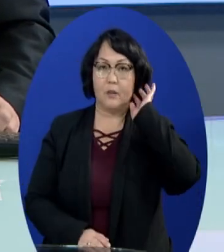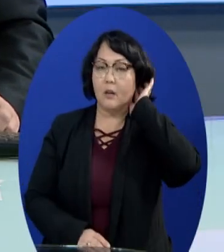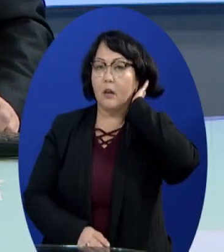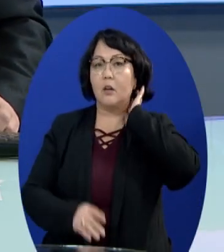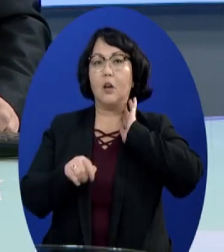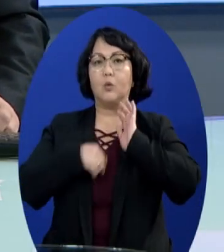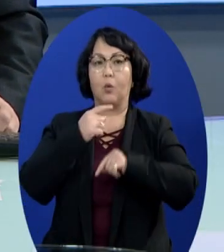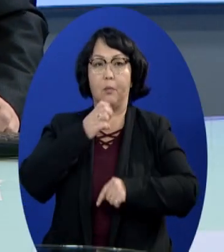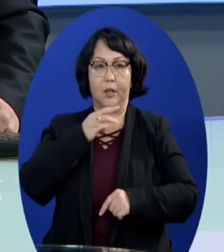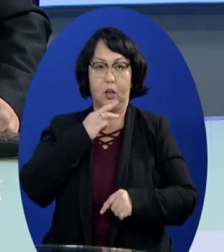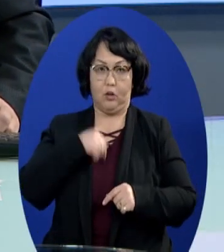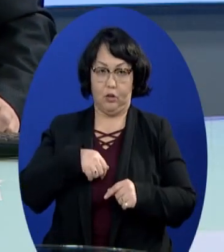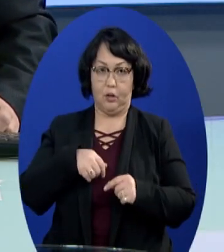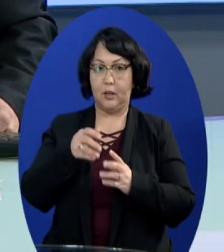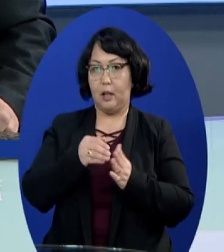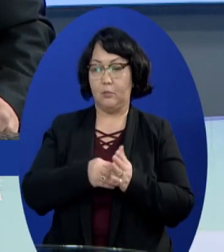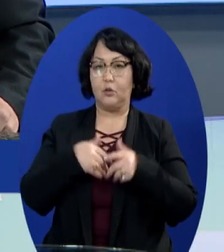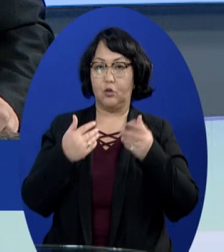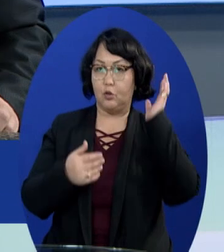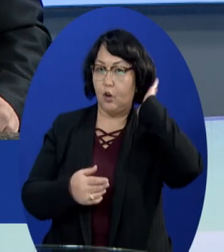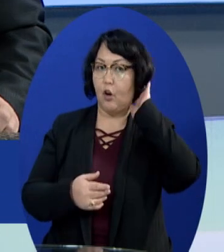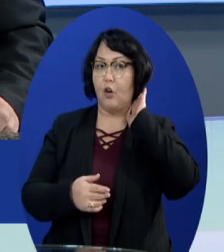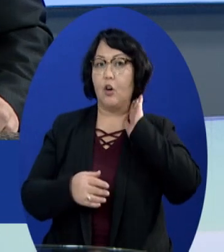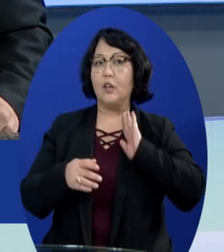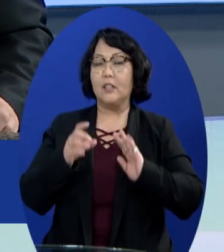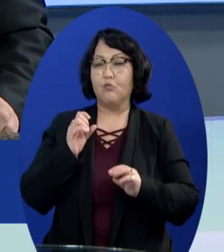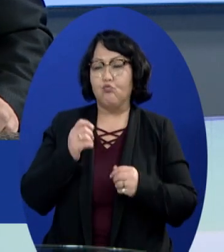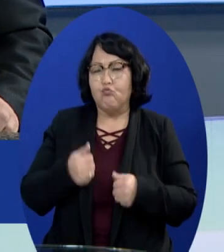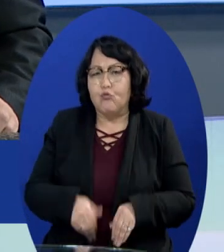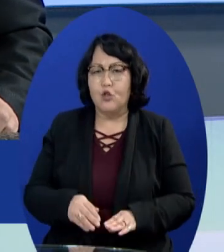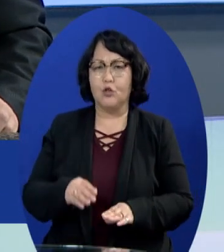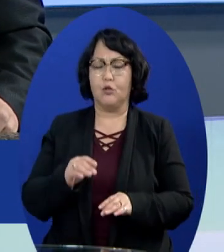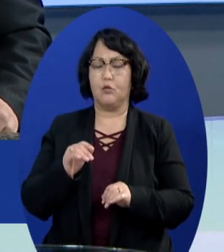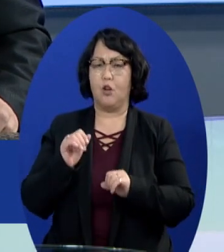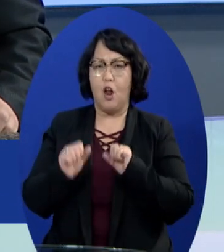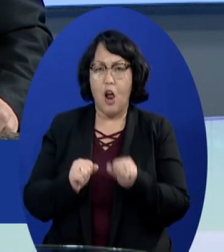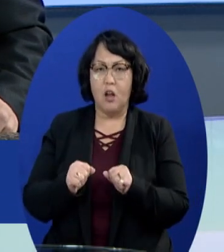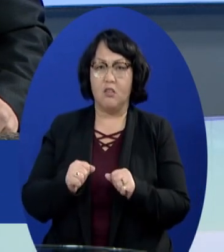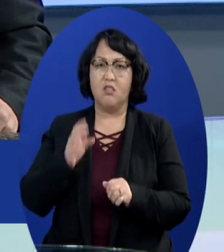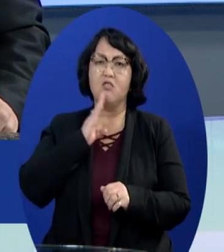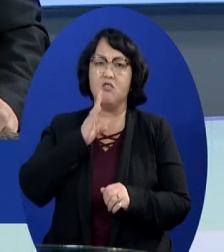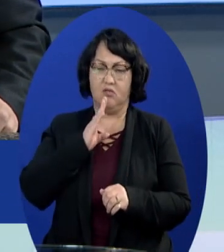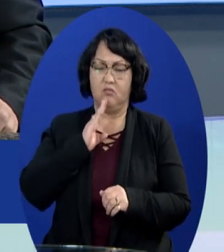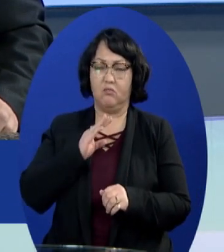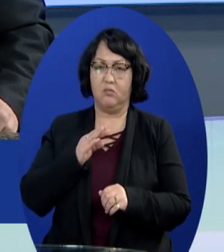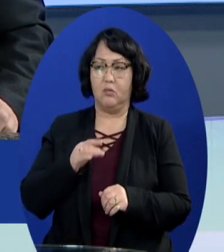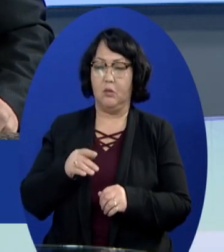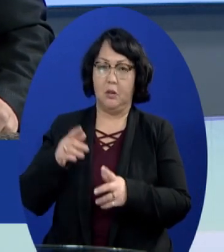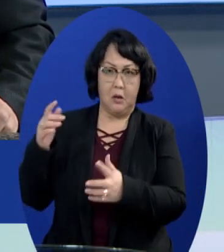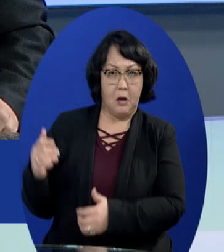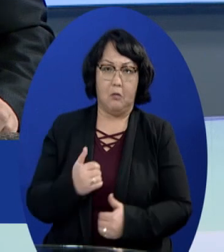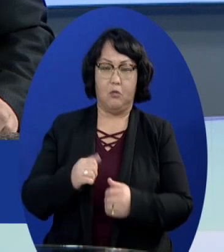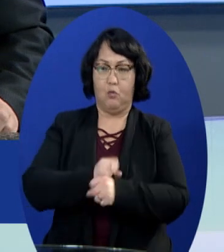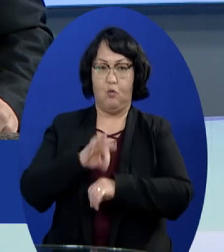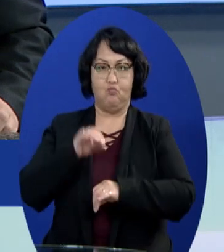Эдгээр болон бусад мэдээллийн дэлгэрэнгүй цагийн хурдаас үлээ авч үзнэ үү. Дөнгөж төрсөн ялх үетэй бүсгүйг хүүхдийн хамтаар тусгаарлалтан жилжүүлэхдээ хүний